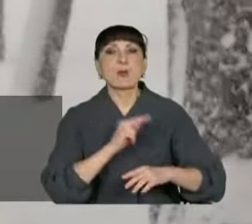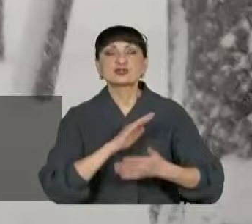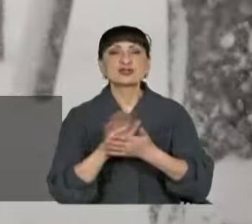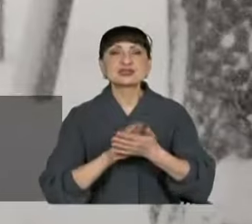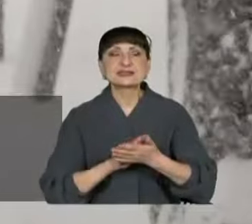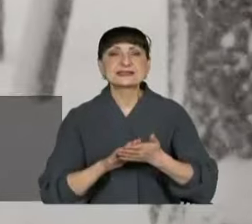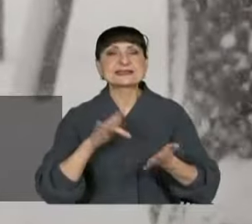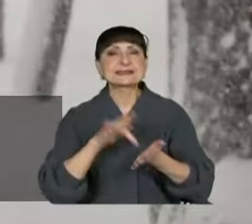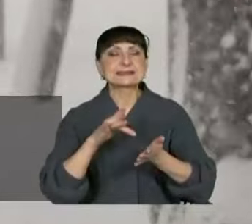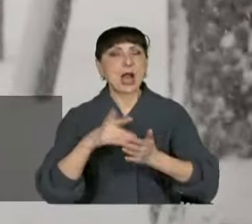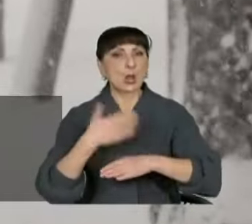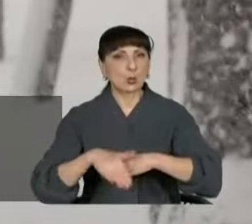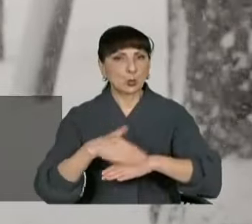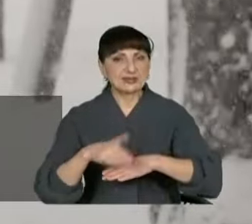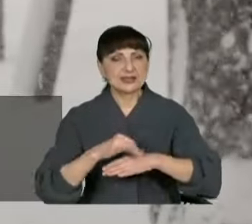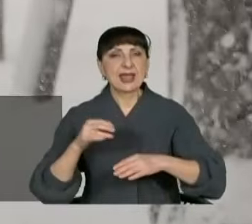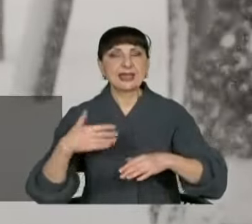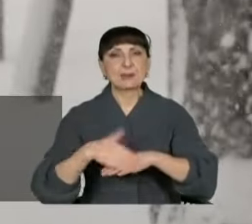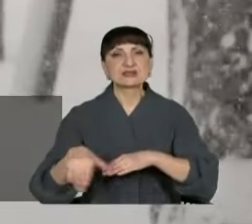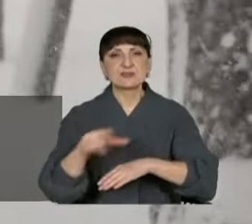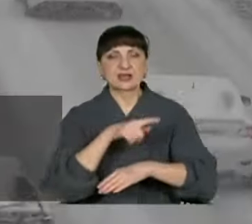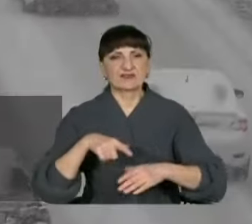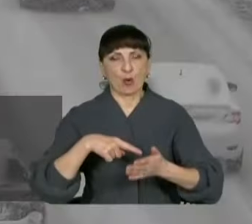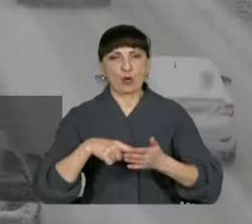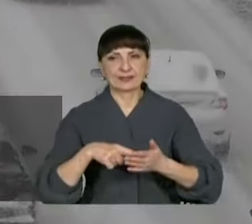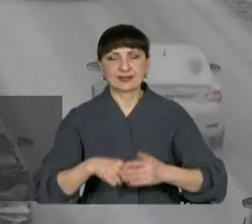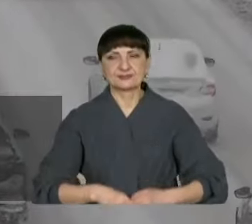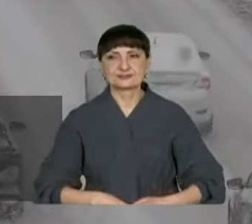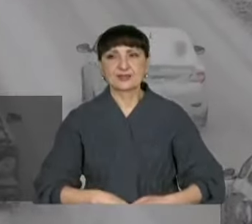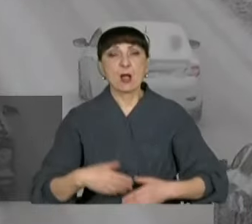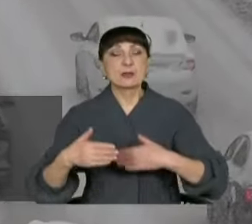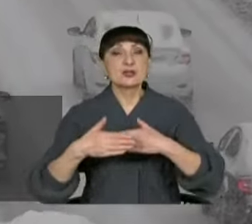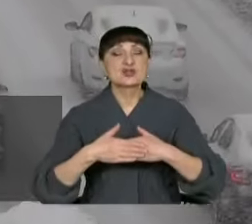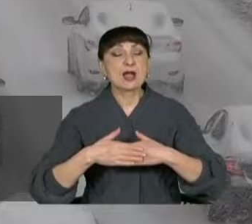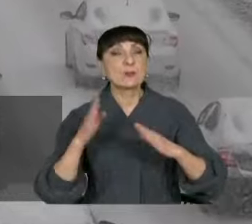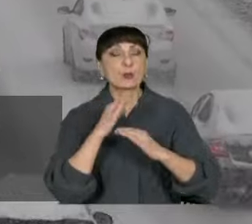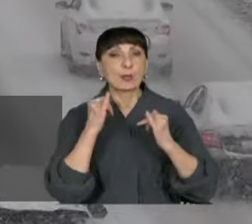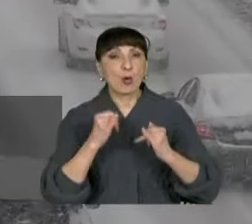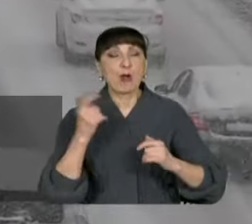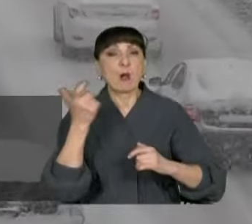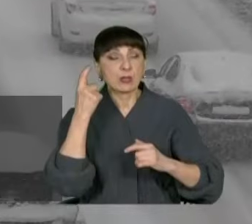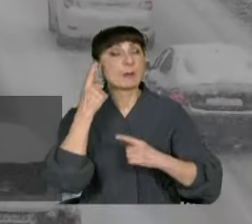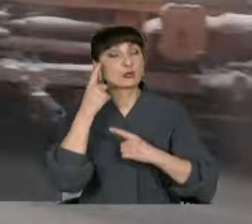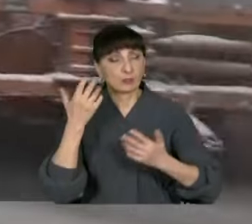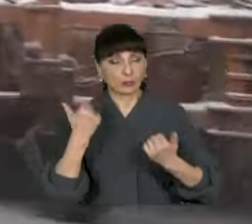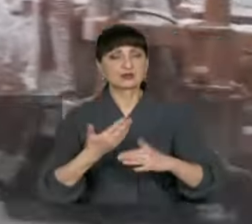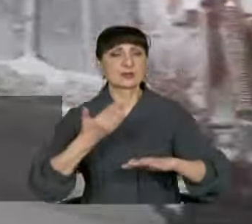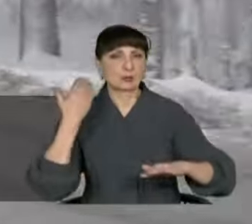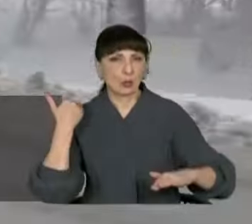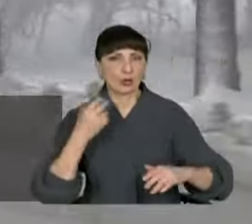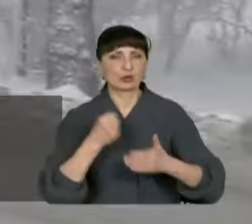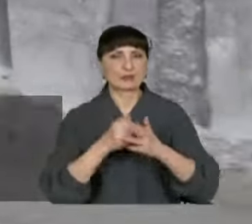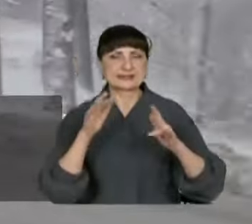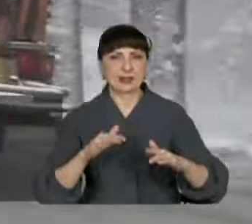чистку центральных улиц и проспектов мегаполиса. О приближающейся непогоде коммунальщиков предупредили задолго до